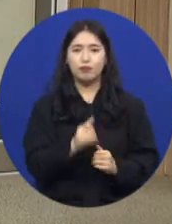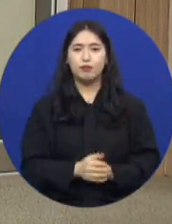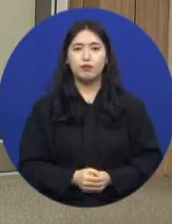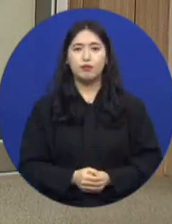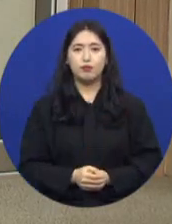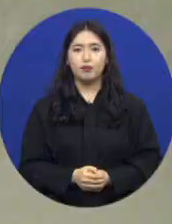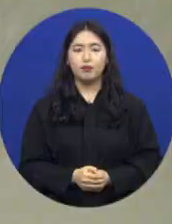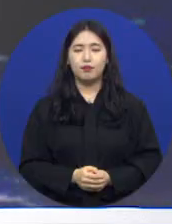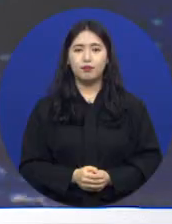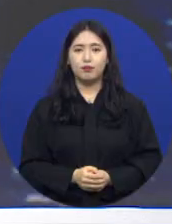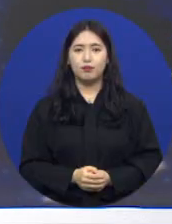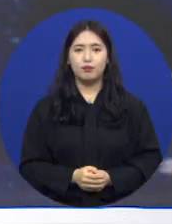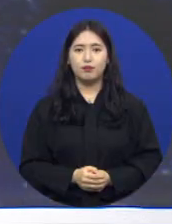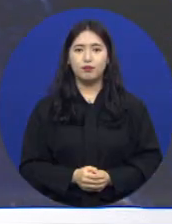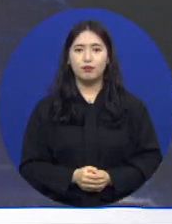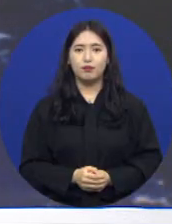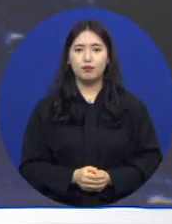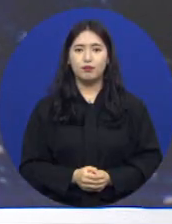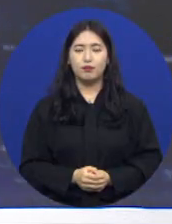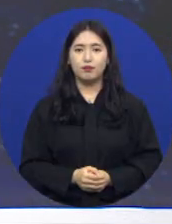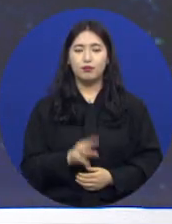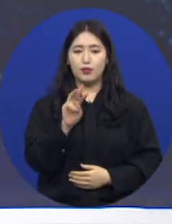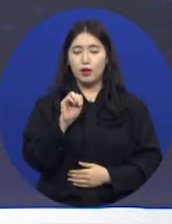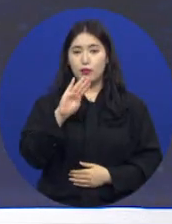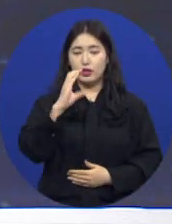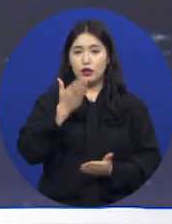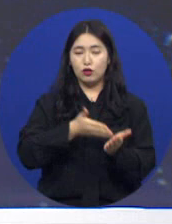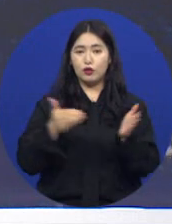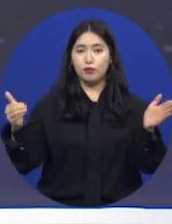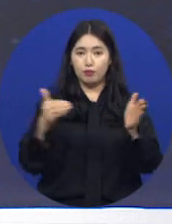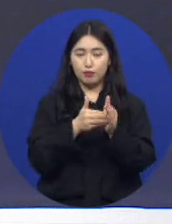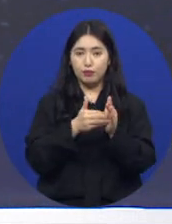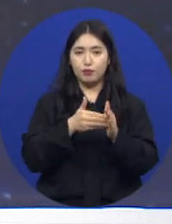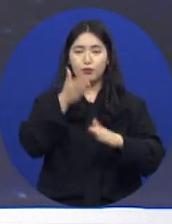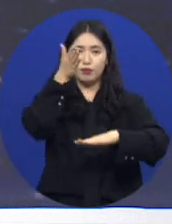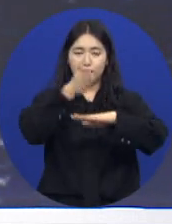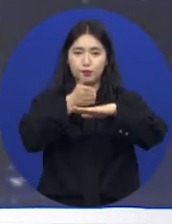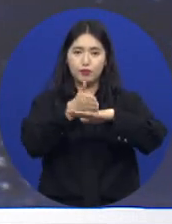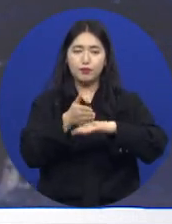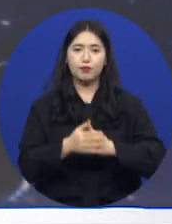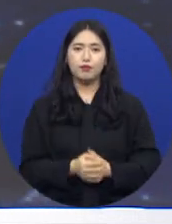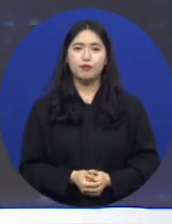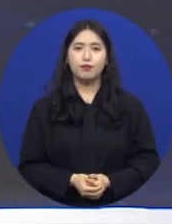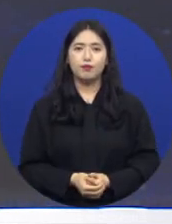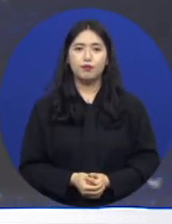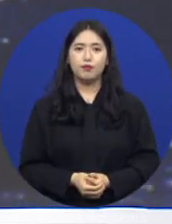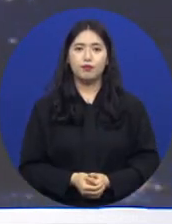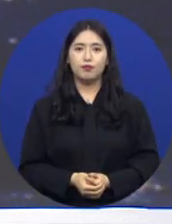뉴스데스크 제주였습니다. 시청해주신 여러분 고맙습니다.